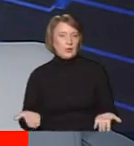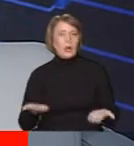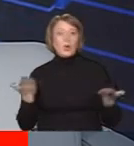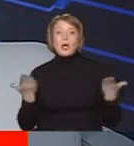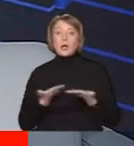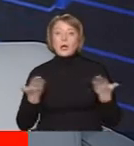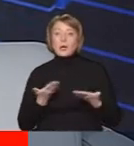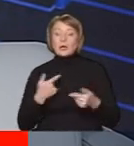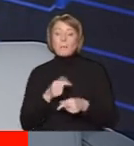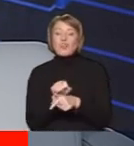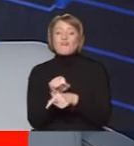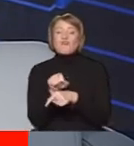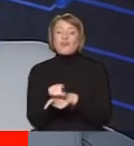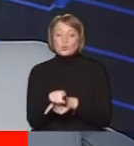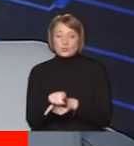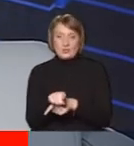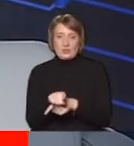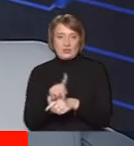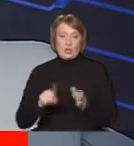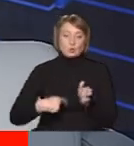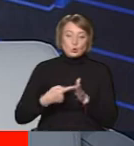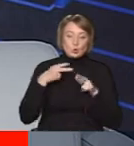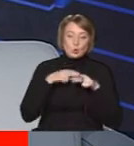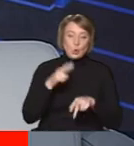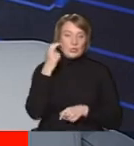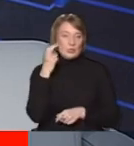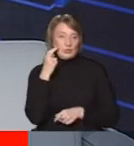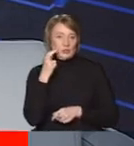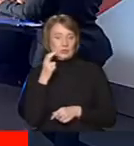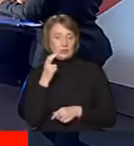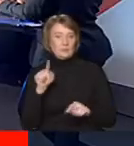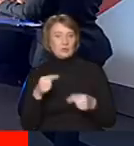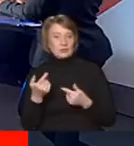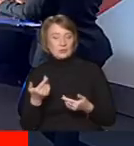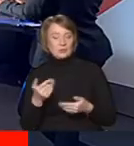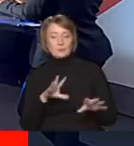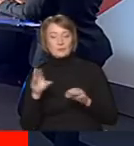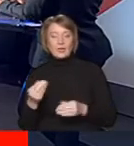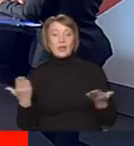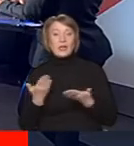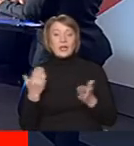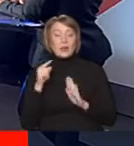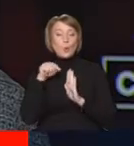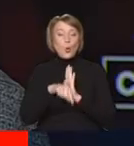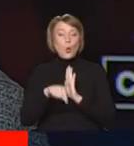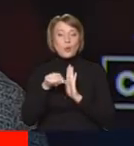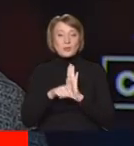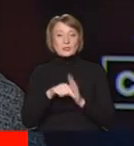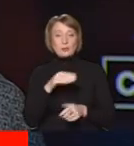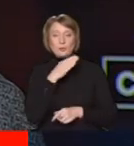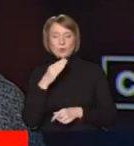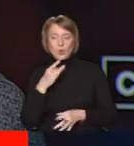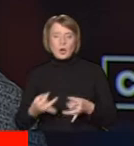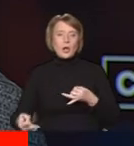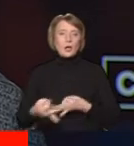мы функции столичные должны выносить или не должны выносить из города Киева? Каким образом, много мы